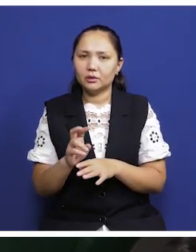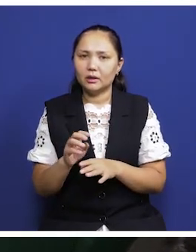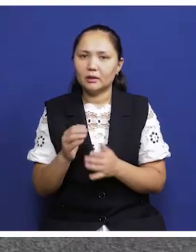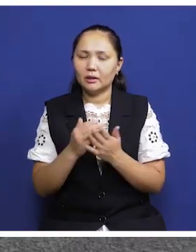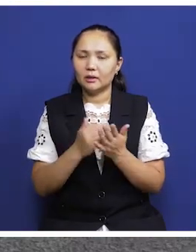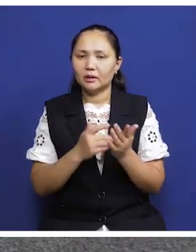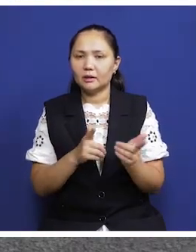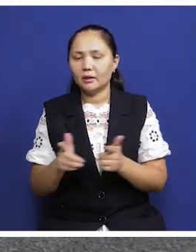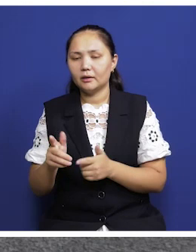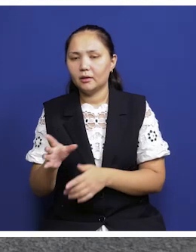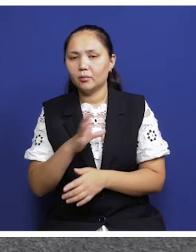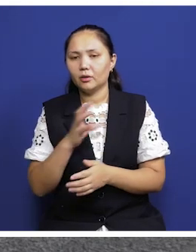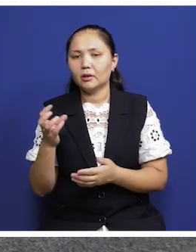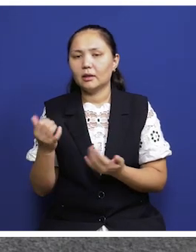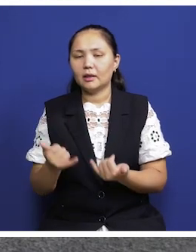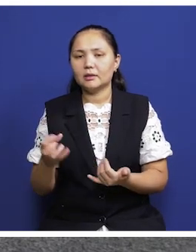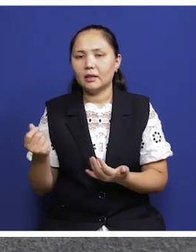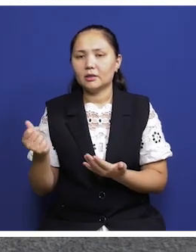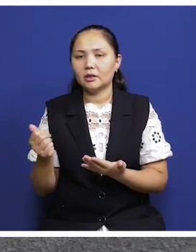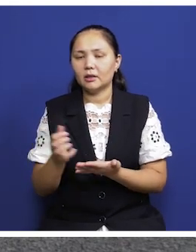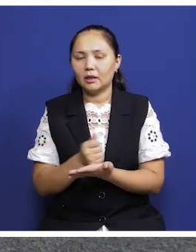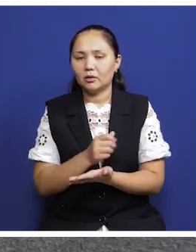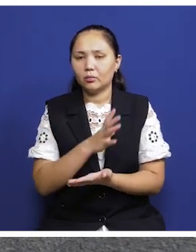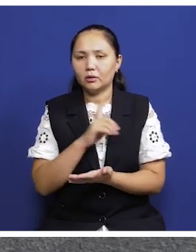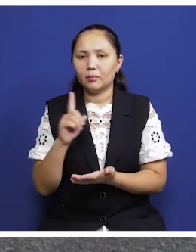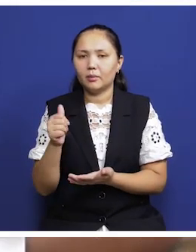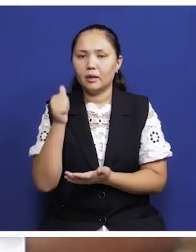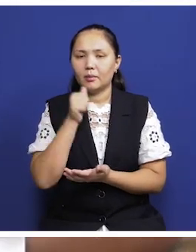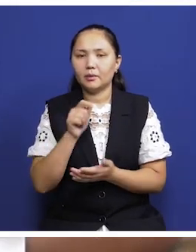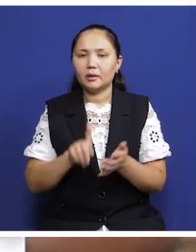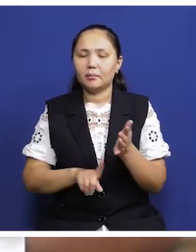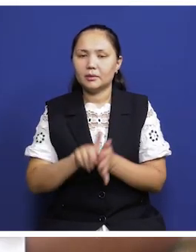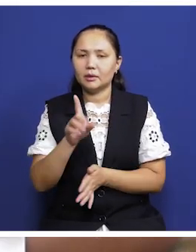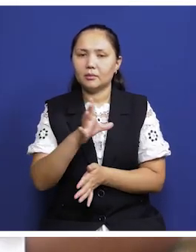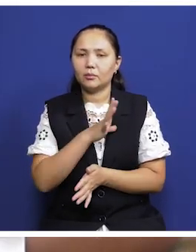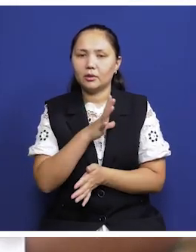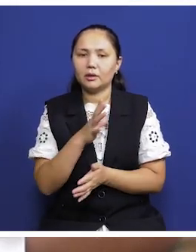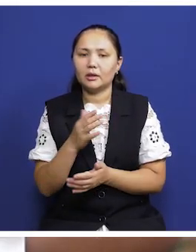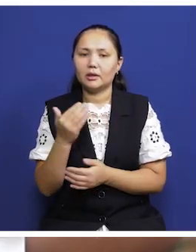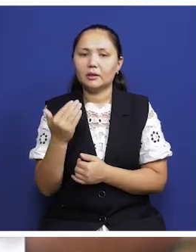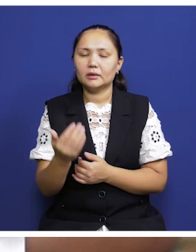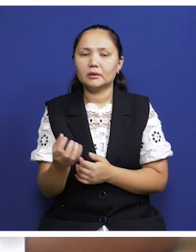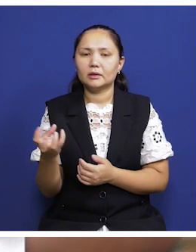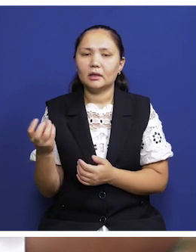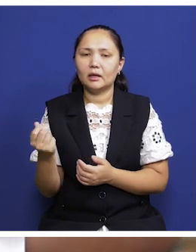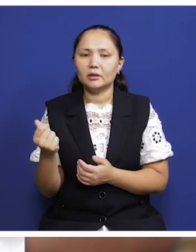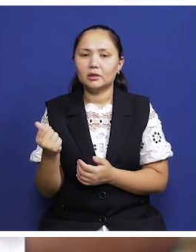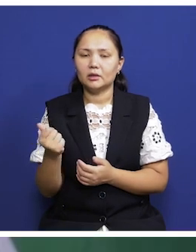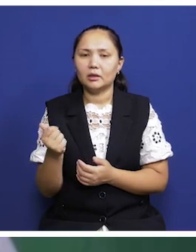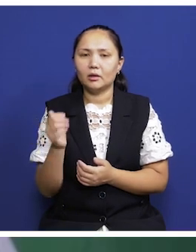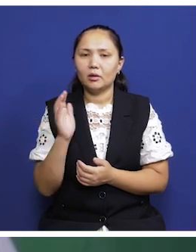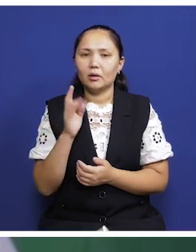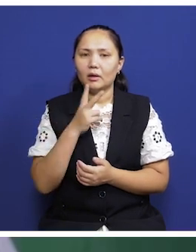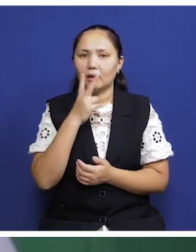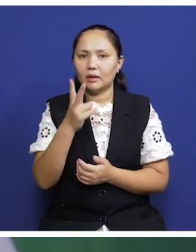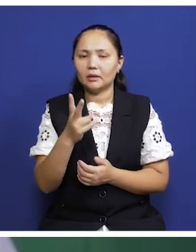жасап ұсынатын боламыз. Қазір қаражатын бөлдік ағымдағы жөндеуге. Осы тараптан көлемде басылады. Онда сіздер қазір ағымдағы жөндеумен қарап